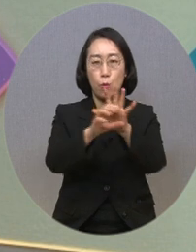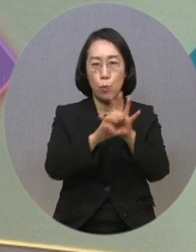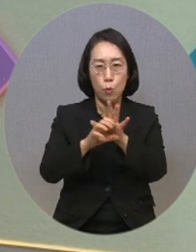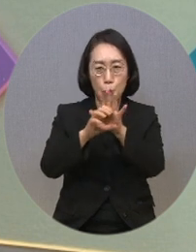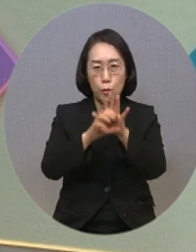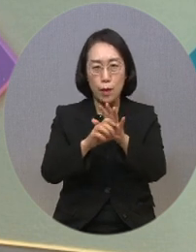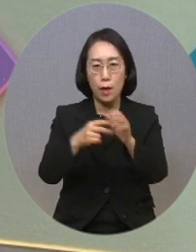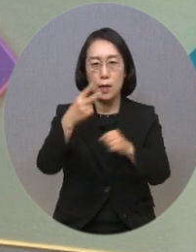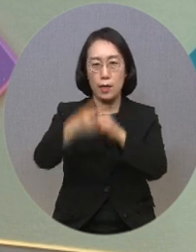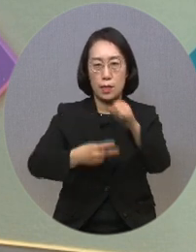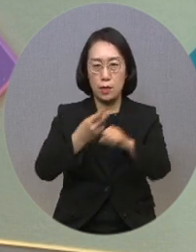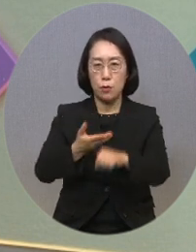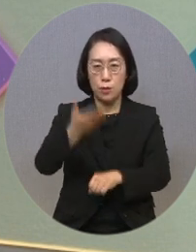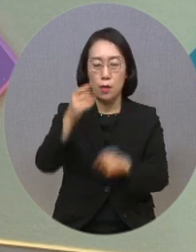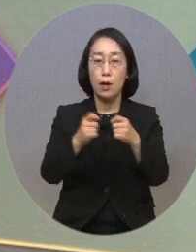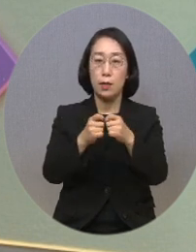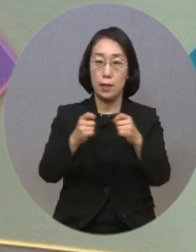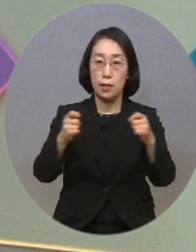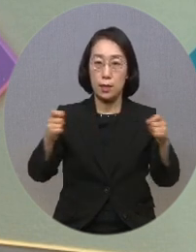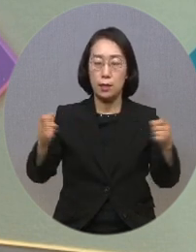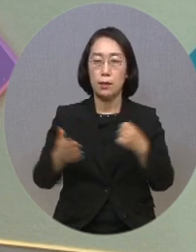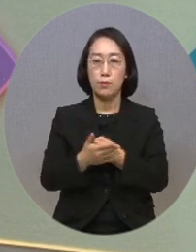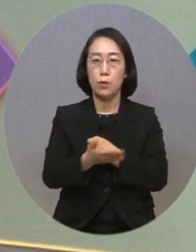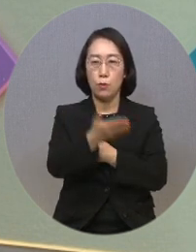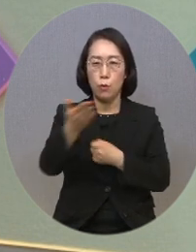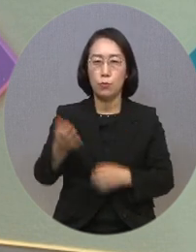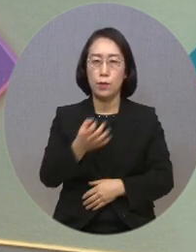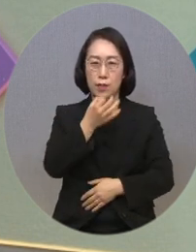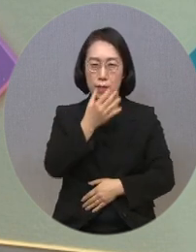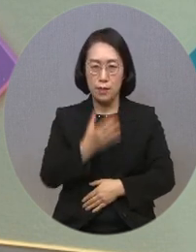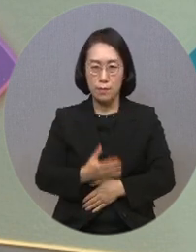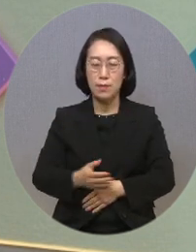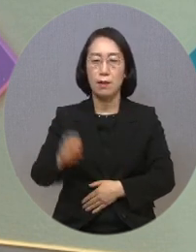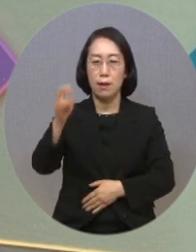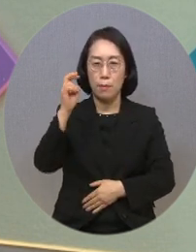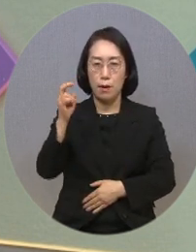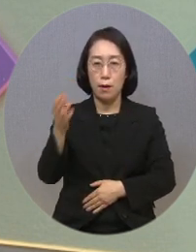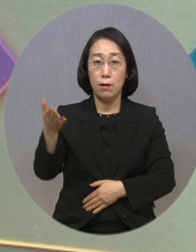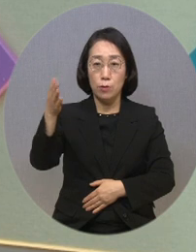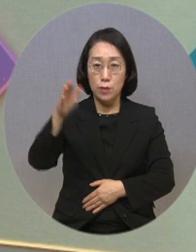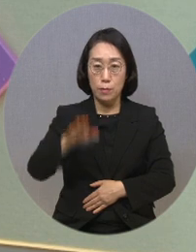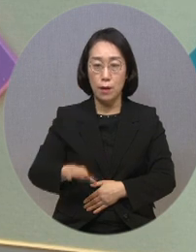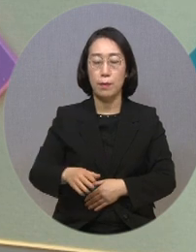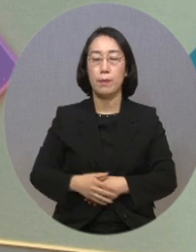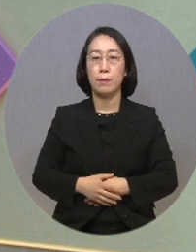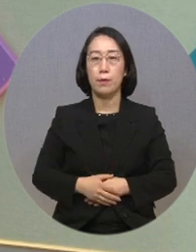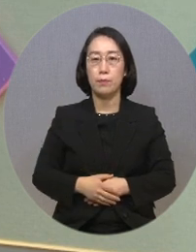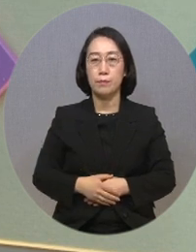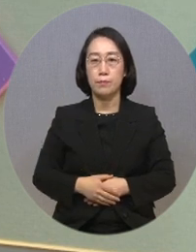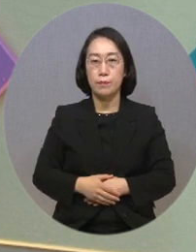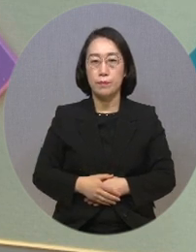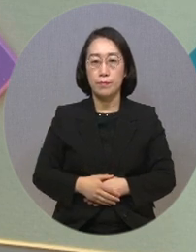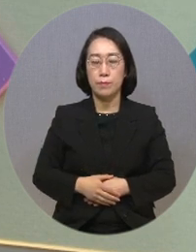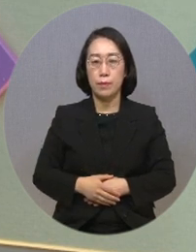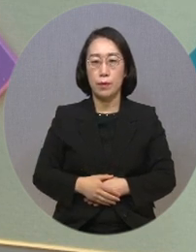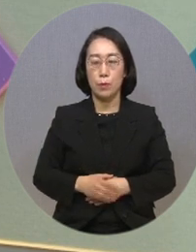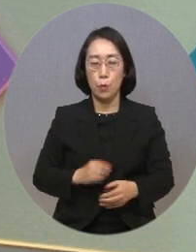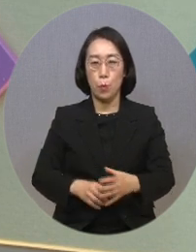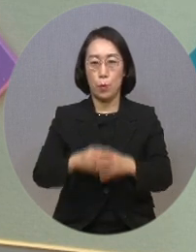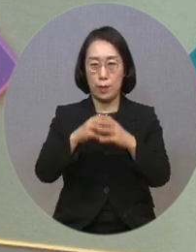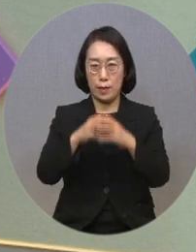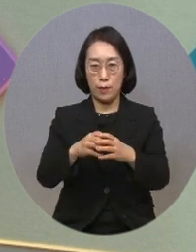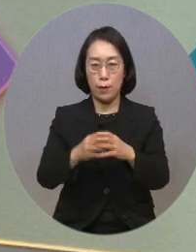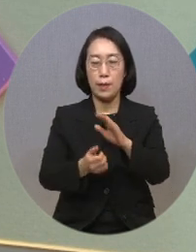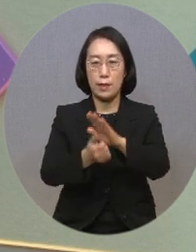장기화됨으로 인해서 얼마나 힘드십니까? 그럼에도 불구하고 우리는 용기와 희망을